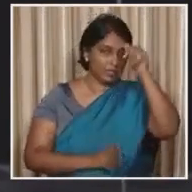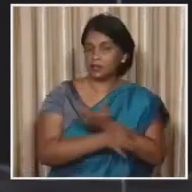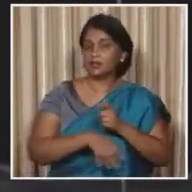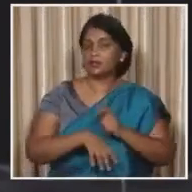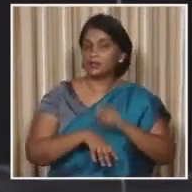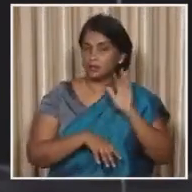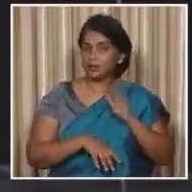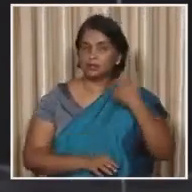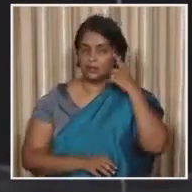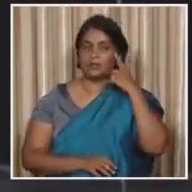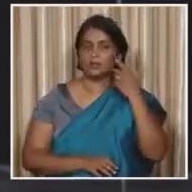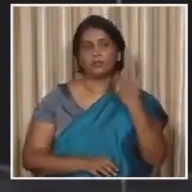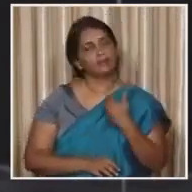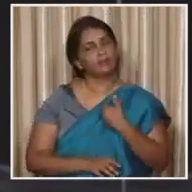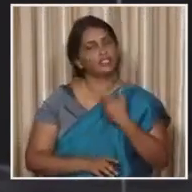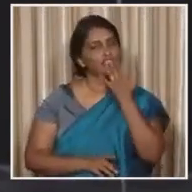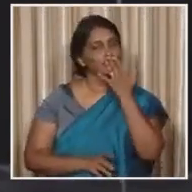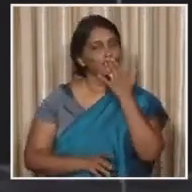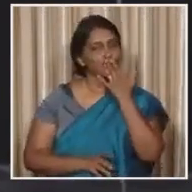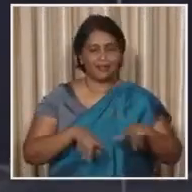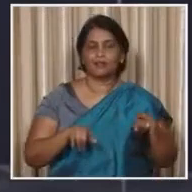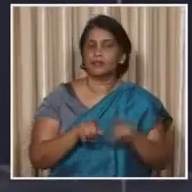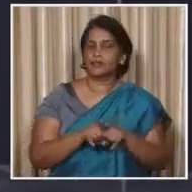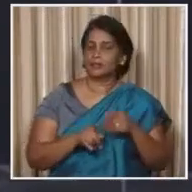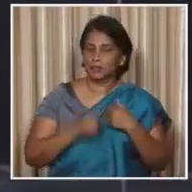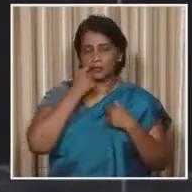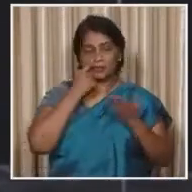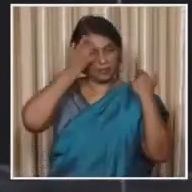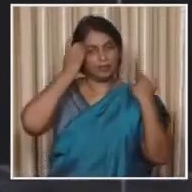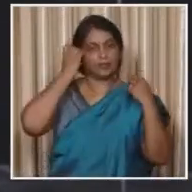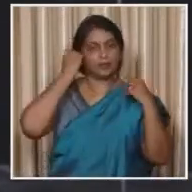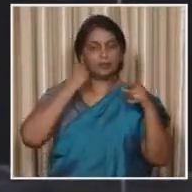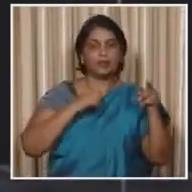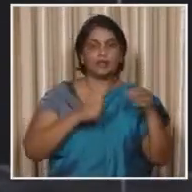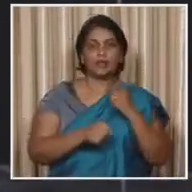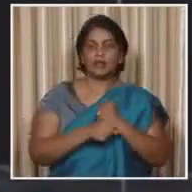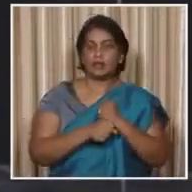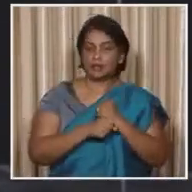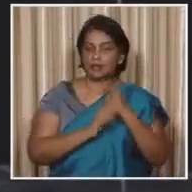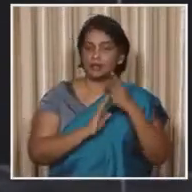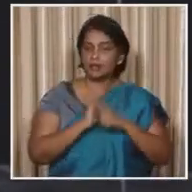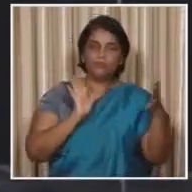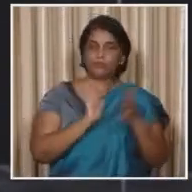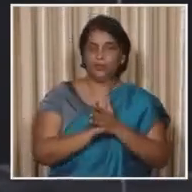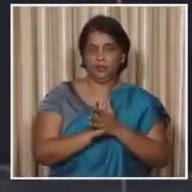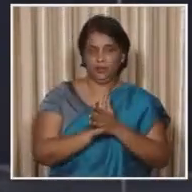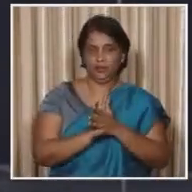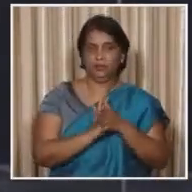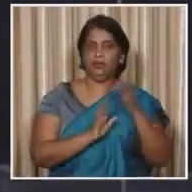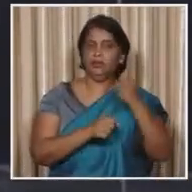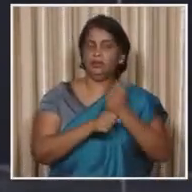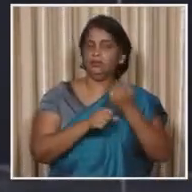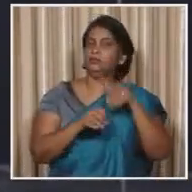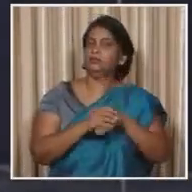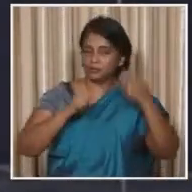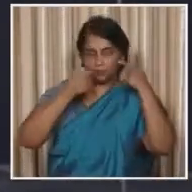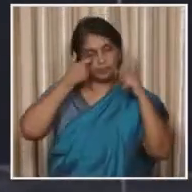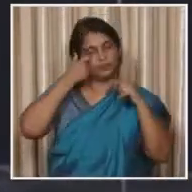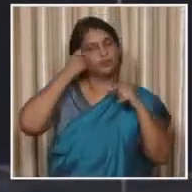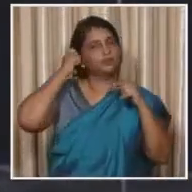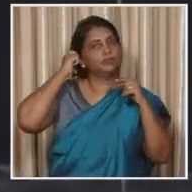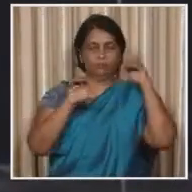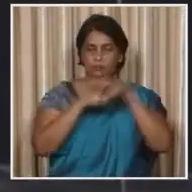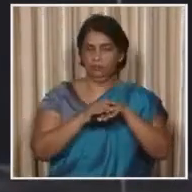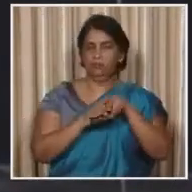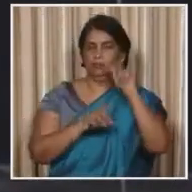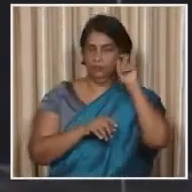වෙලාවේ මට මතකයි අපි ඉස්කෝලේ යන දරුවන් හැටියට එතුමා එදා ගාමිණී ජයසූරිය මැතිතුමත් එක්ක ඒ ආණ්ඩුවේ ක්‍රියාකලාපයට එරෙහිව එළියට